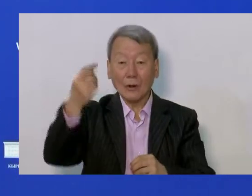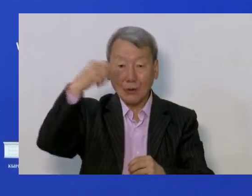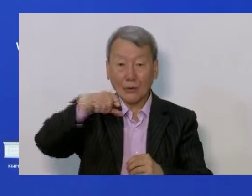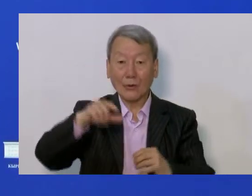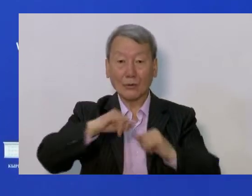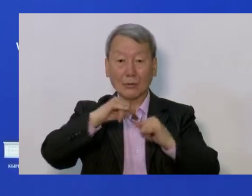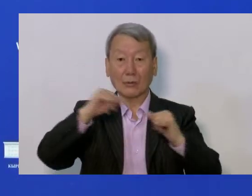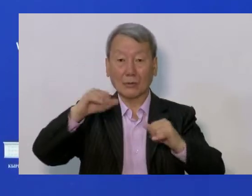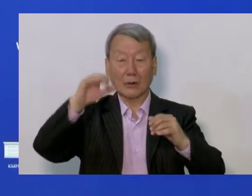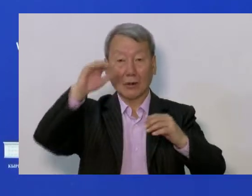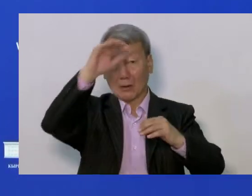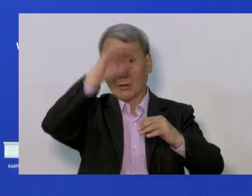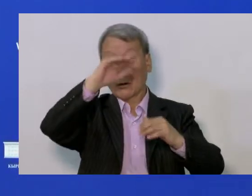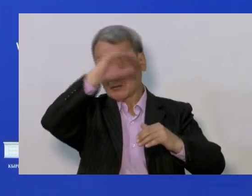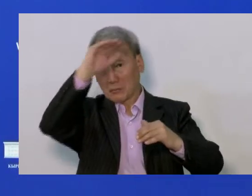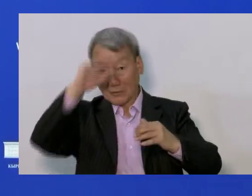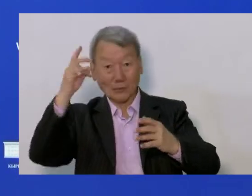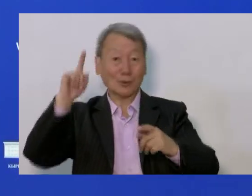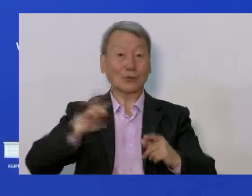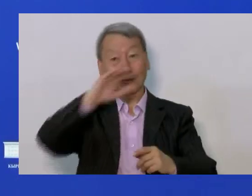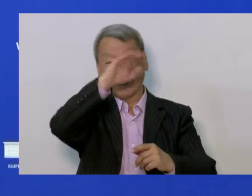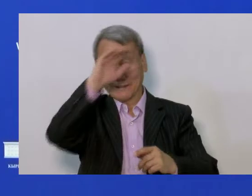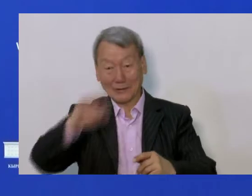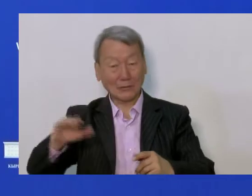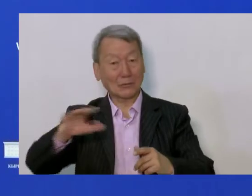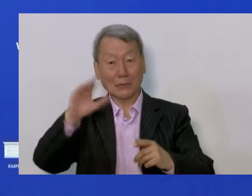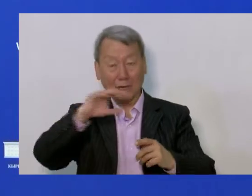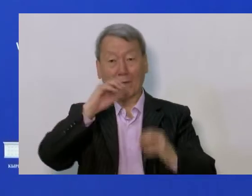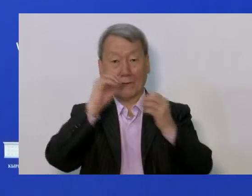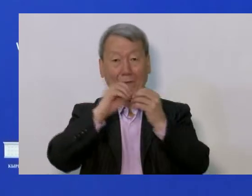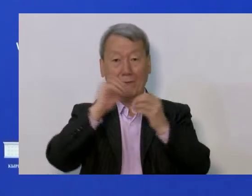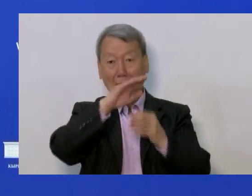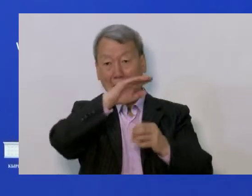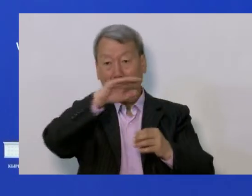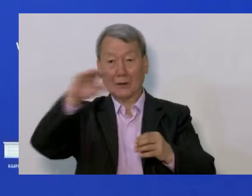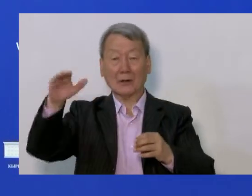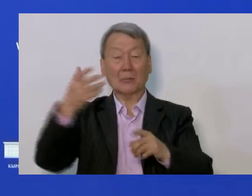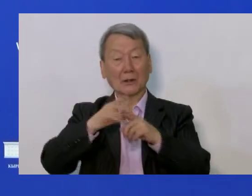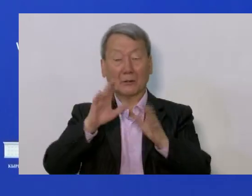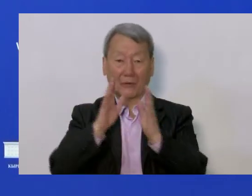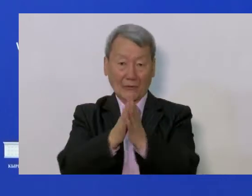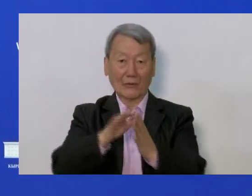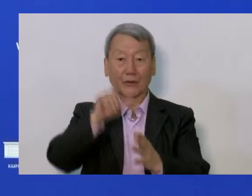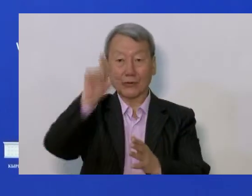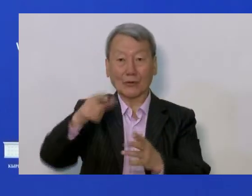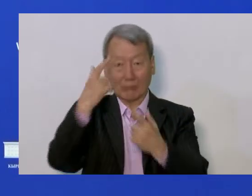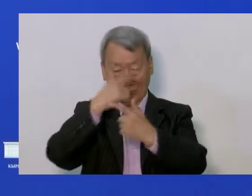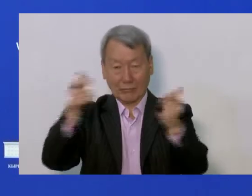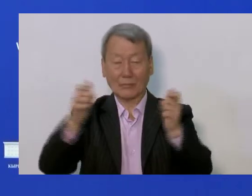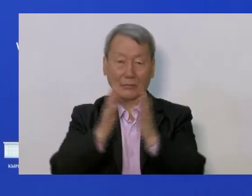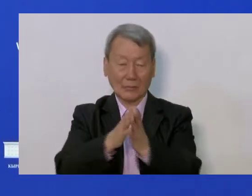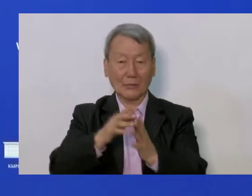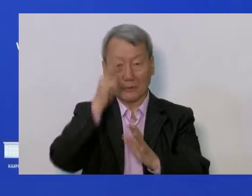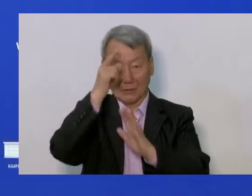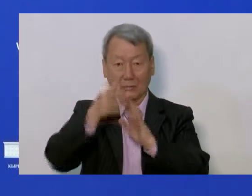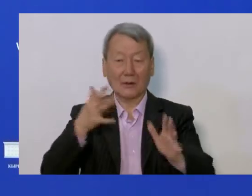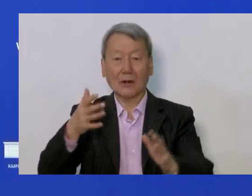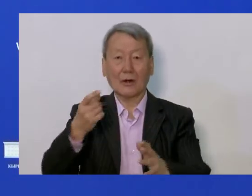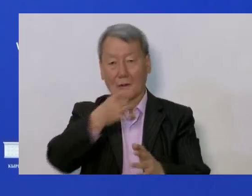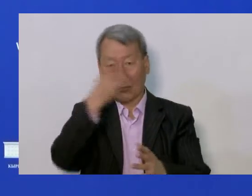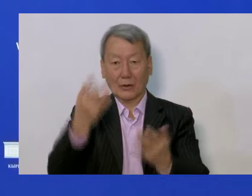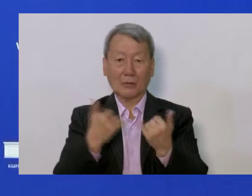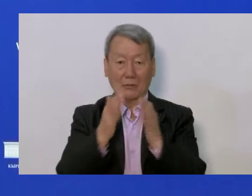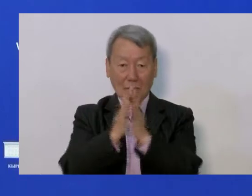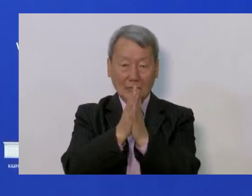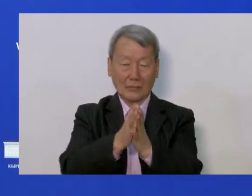тенденция ылдыйга кеткен жери жок. Ошон үчүн ушул маселеге мындай туура түшүнүп мамиле кылсаңыздар деп дагы бир суранып